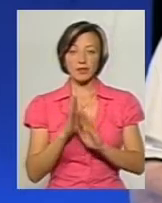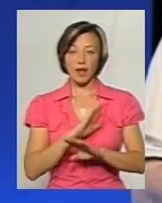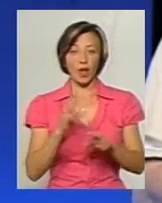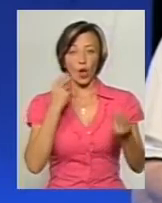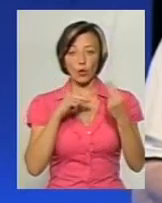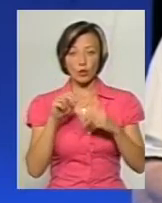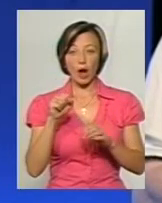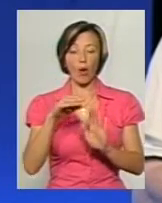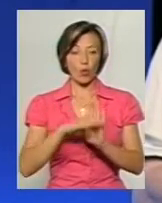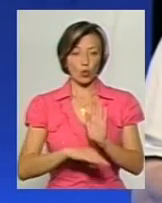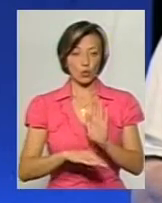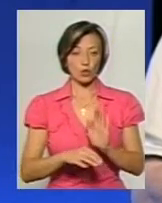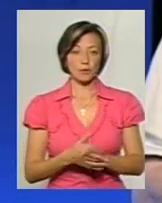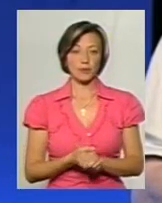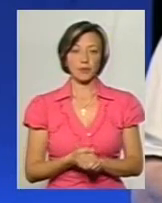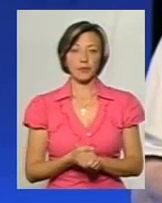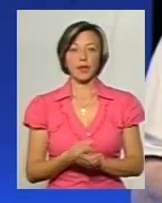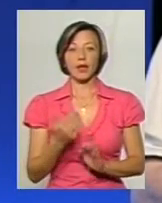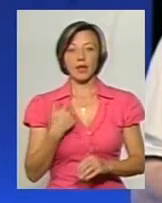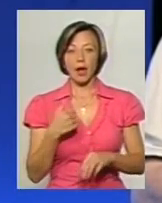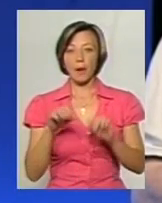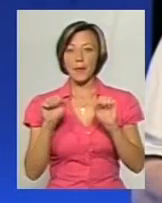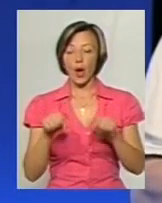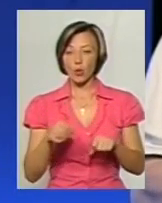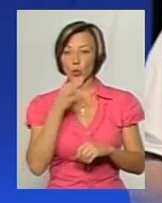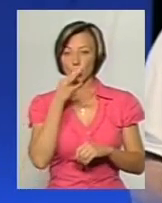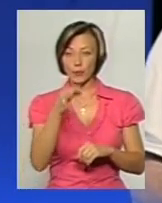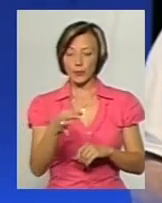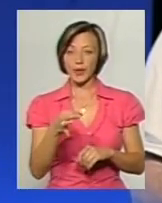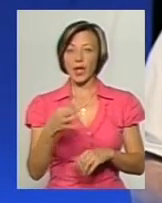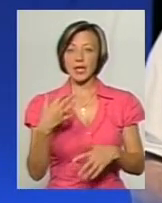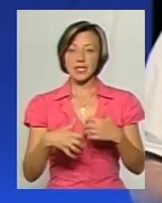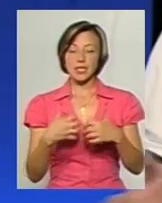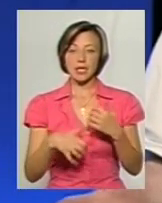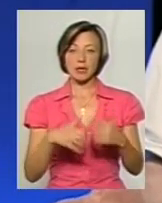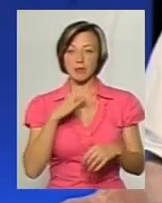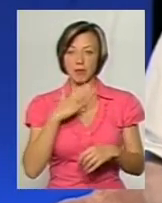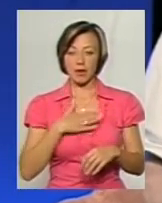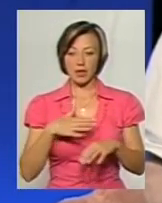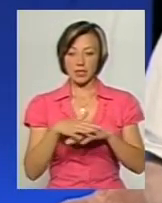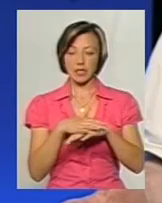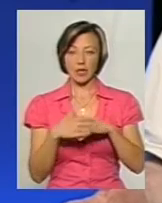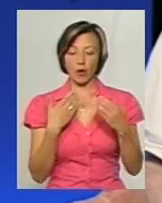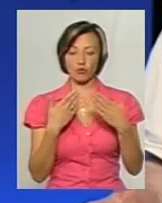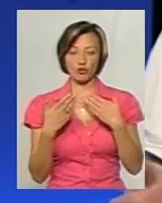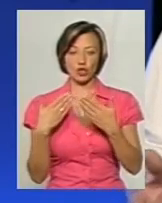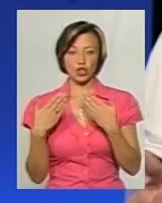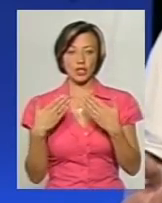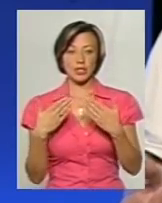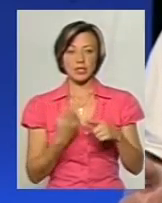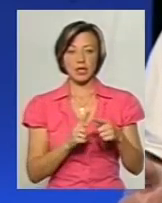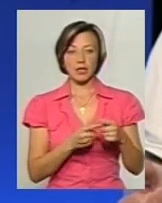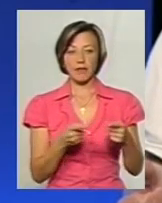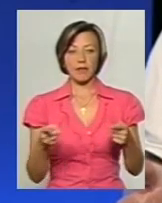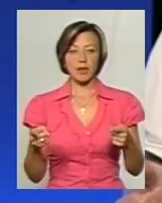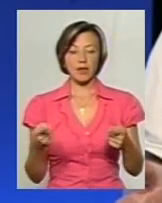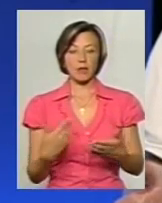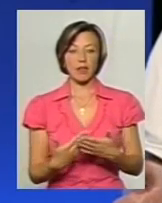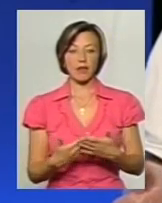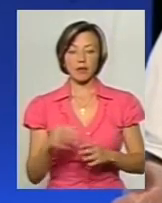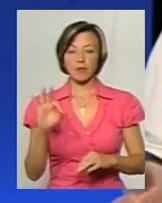а хуже. При этом, при всем, я могу вот констатировать, что среди моей среды общения за это время, ну,